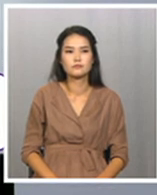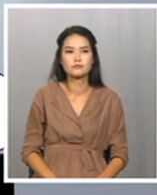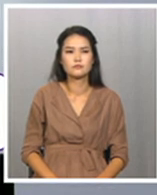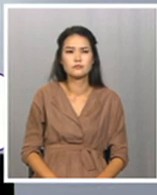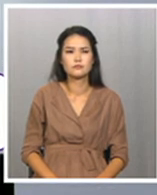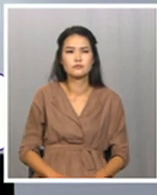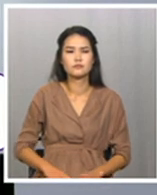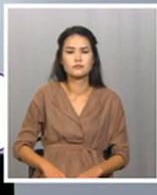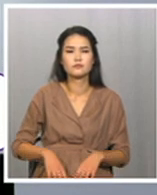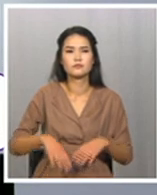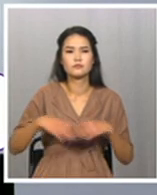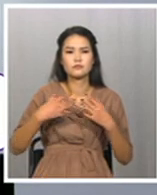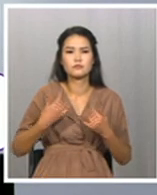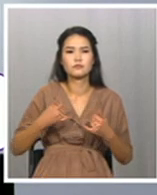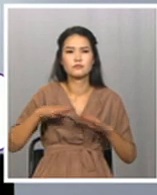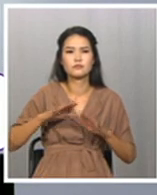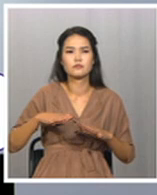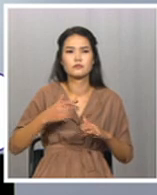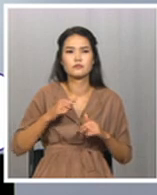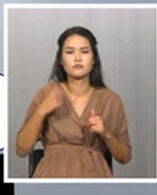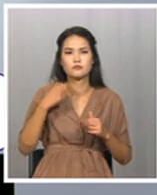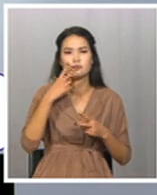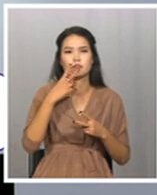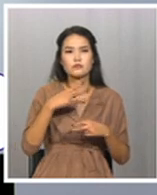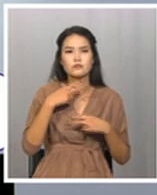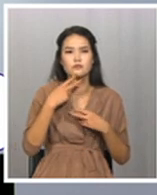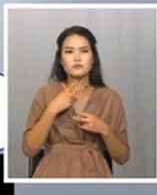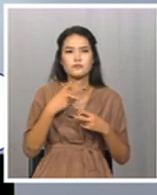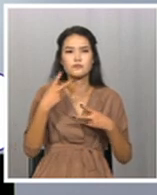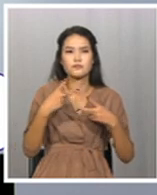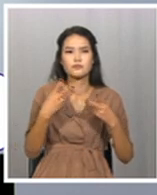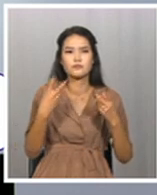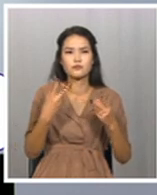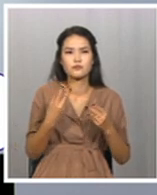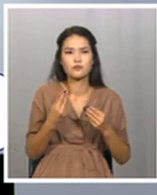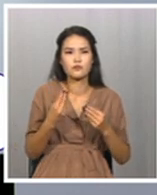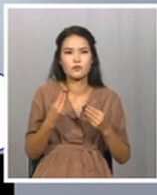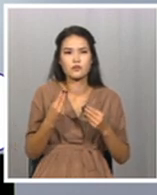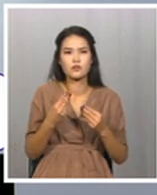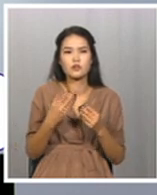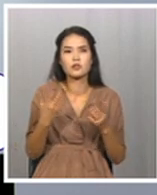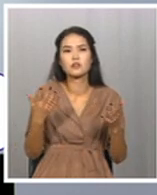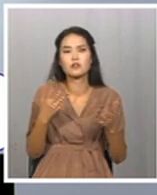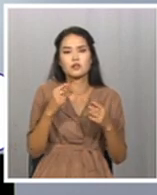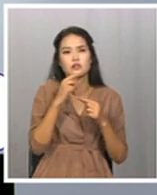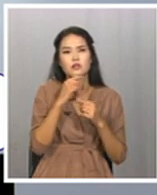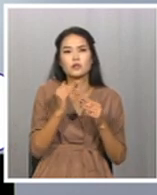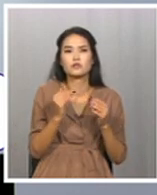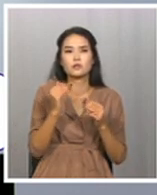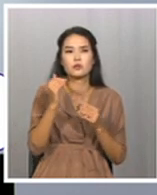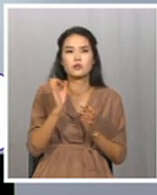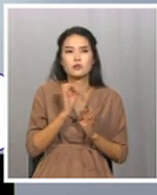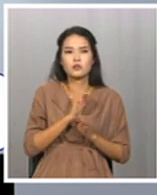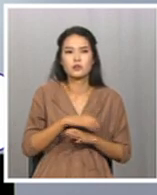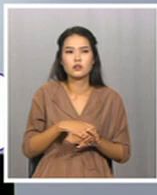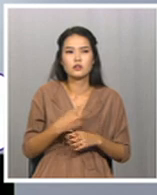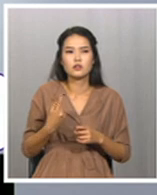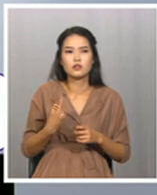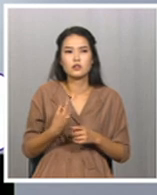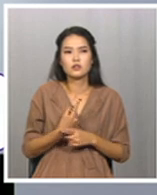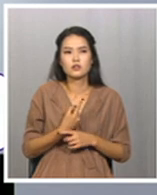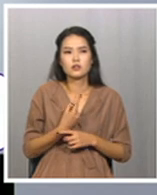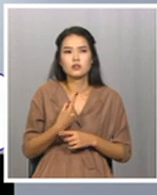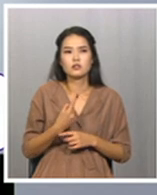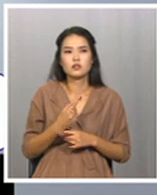Оқушылар, біз сіздермен салыстырмалы талдау жасаған кестелерде тек қана экономикасы жоғары дамыған